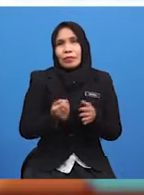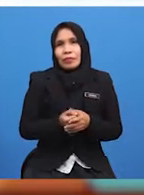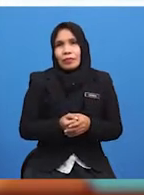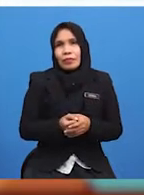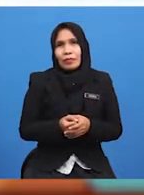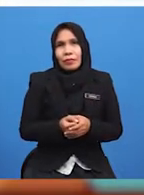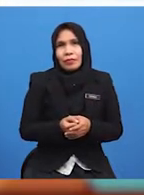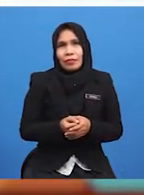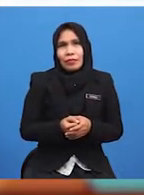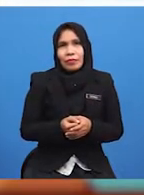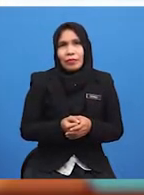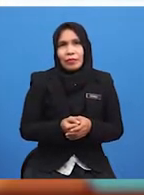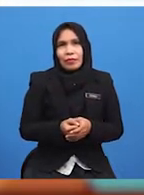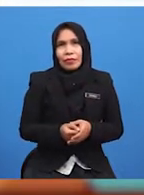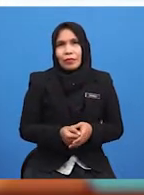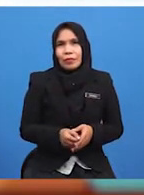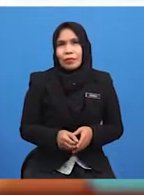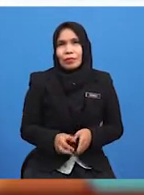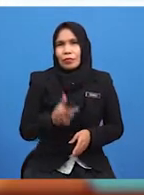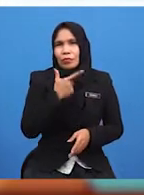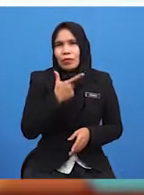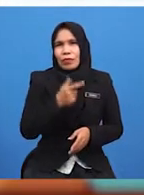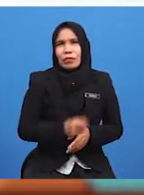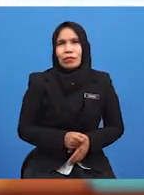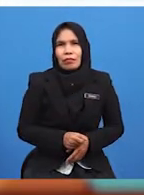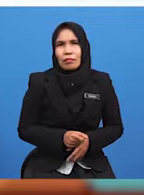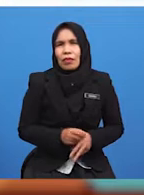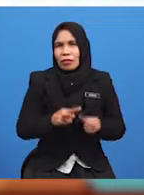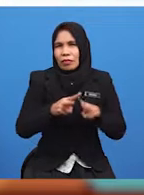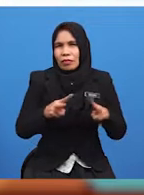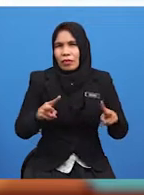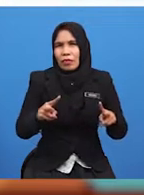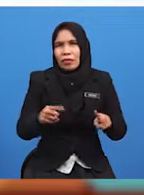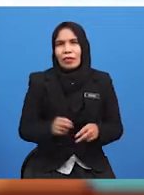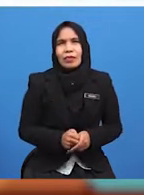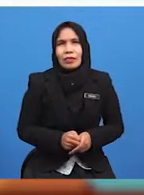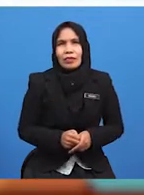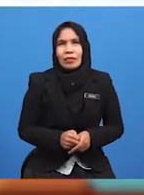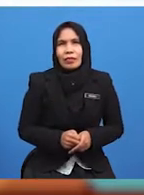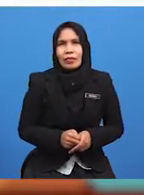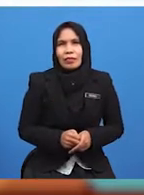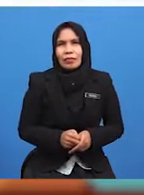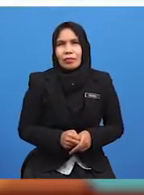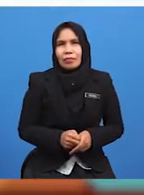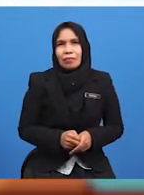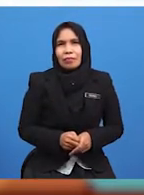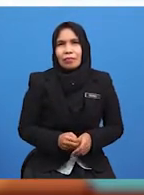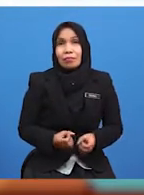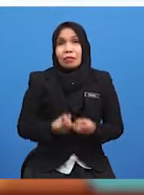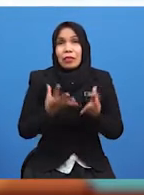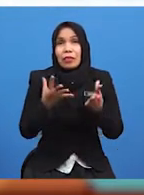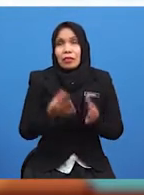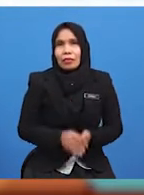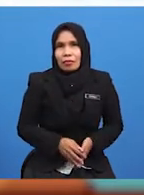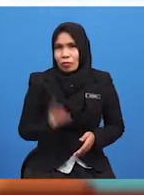British was-was barat yang sangat dicek dan penuh muslihat kekayaan paham dikuasai oleh British malah